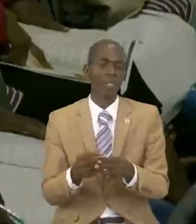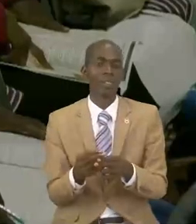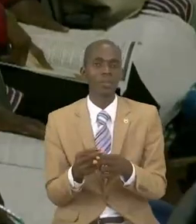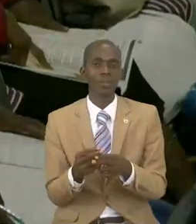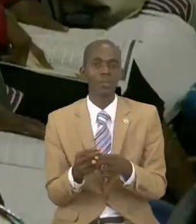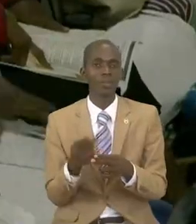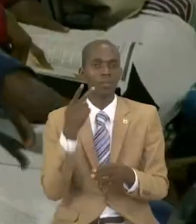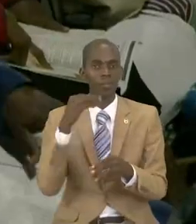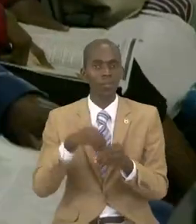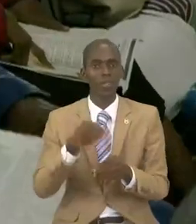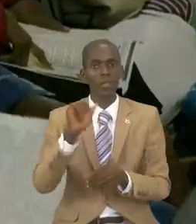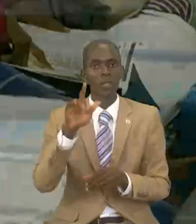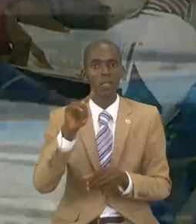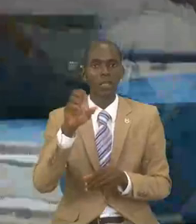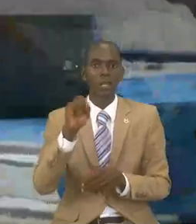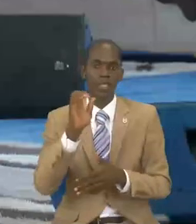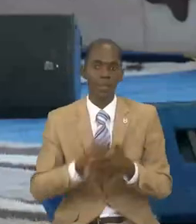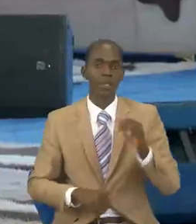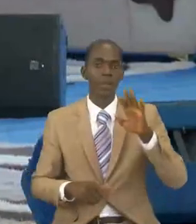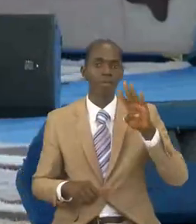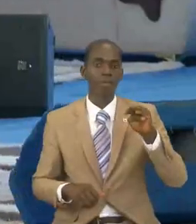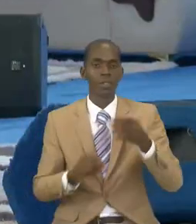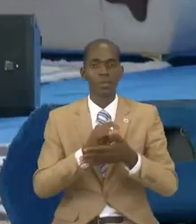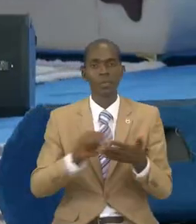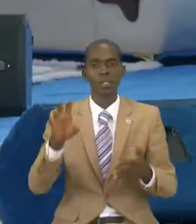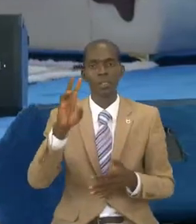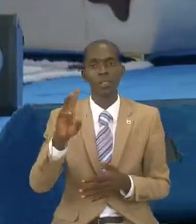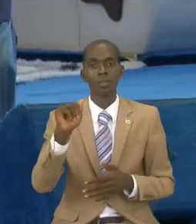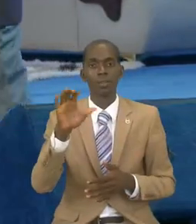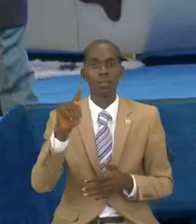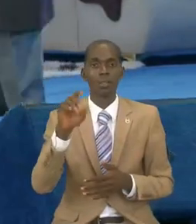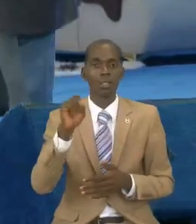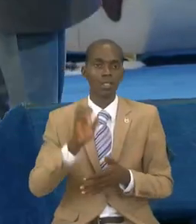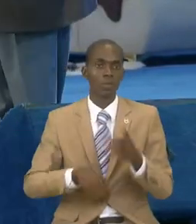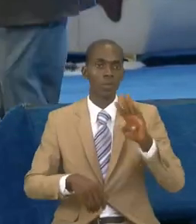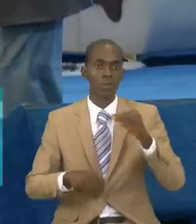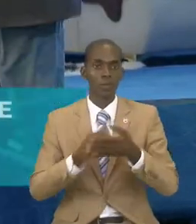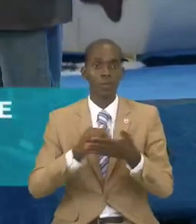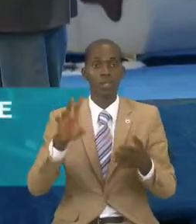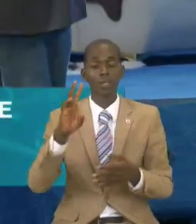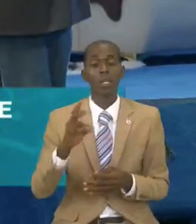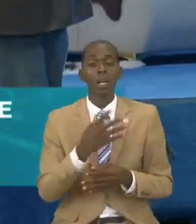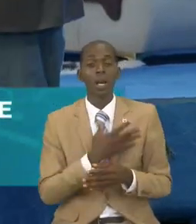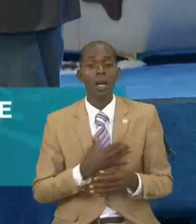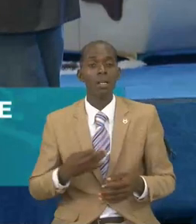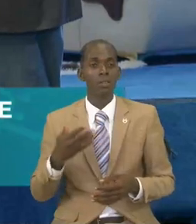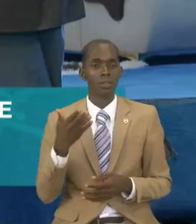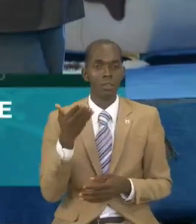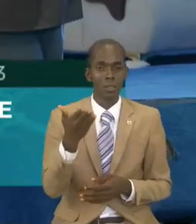Jésus. Actes des Apôtres, chapitre 14, verset 7. Actes 14, verset 7.